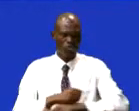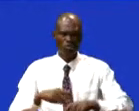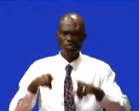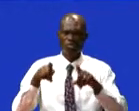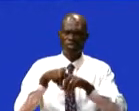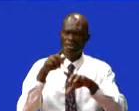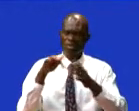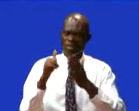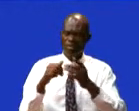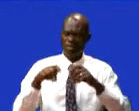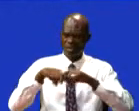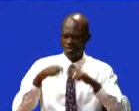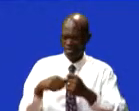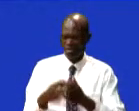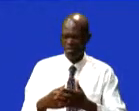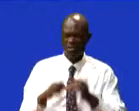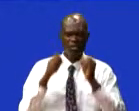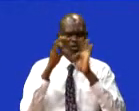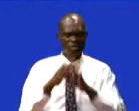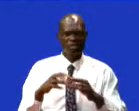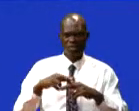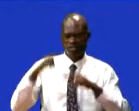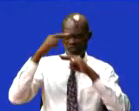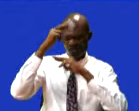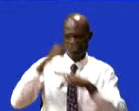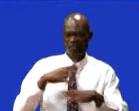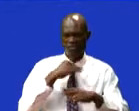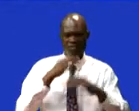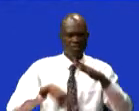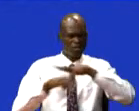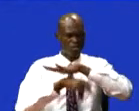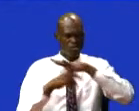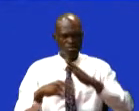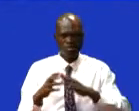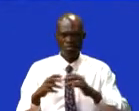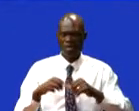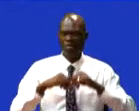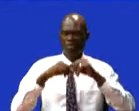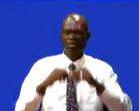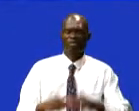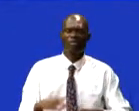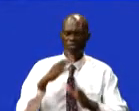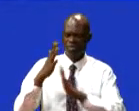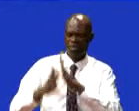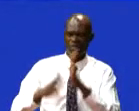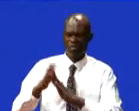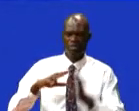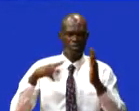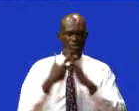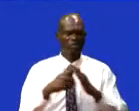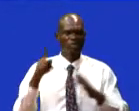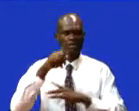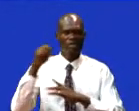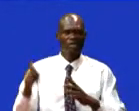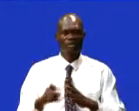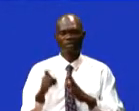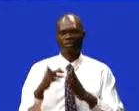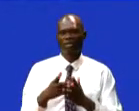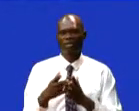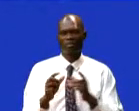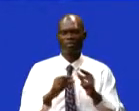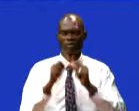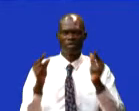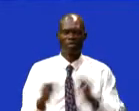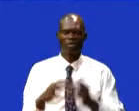imuko kata obedo ni jopuonjre mag klas aboro kod klas apar kod ariyo to dhi nyime kod hikore ne chako penja maduong' e pacho